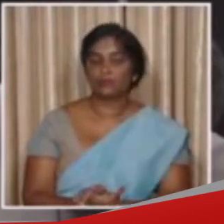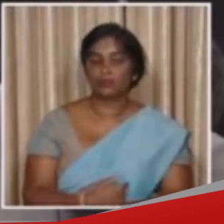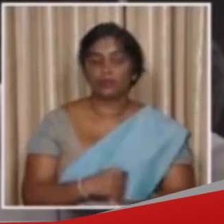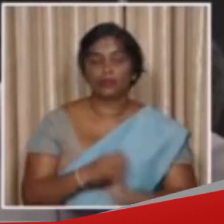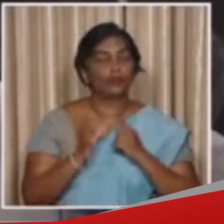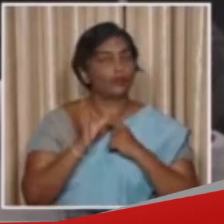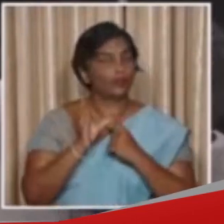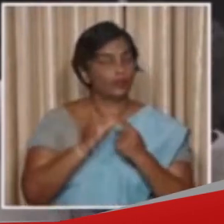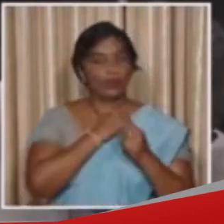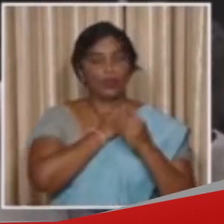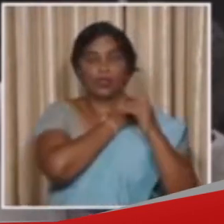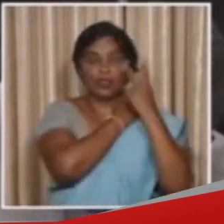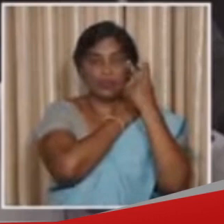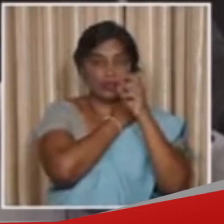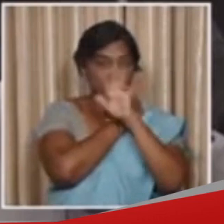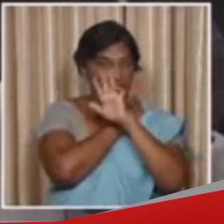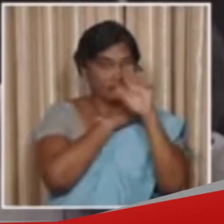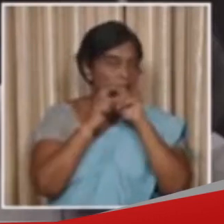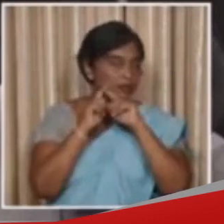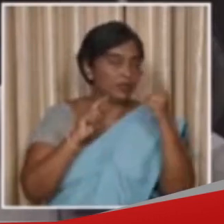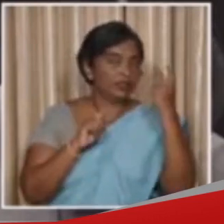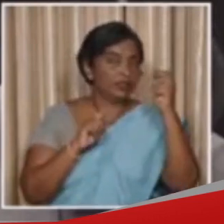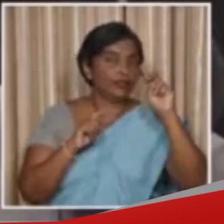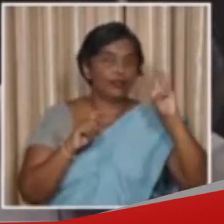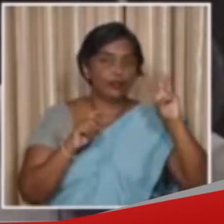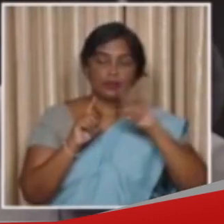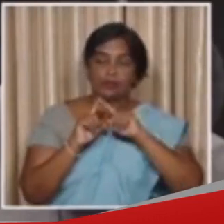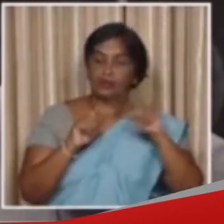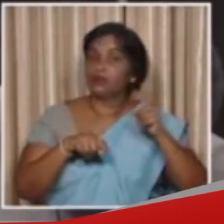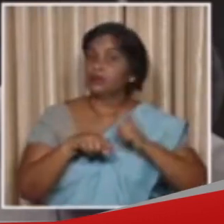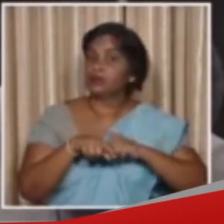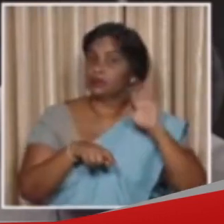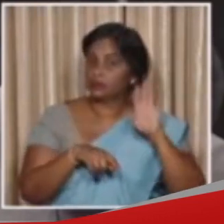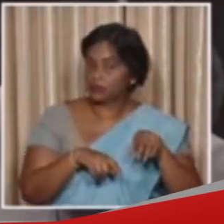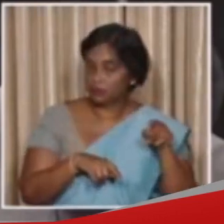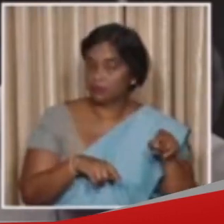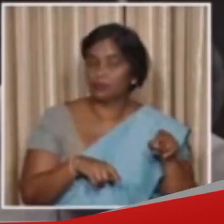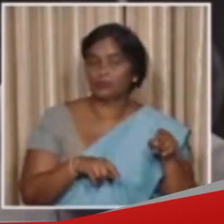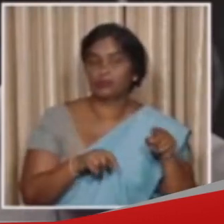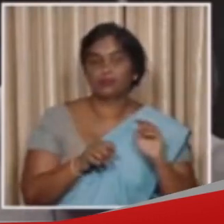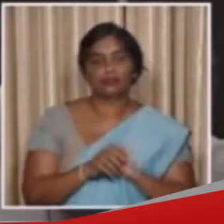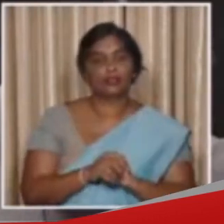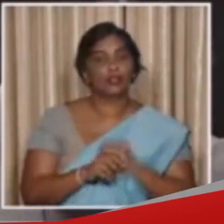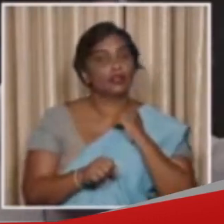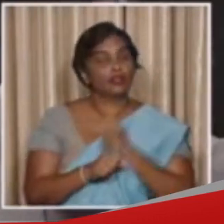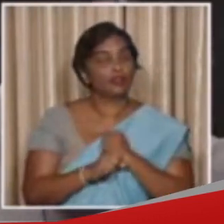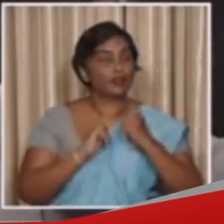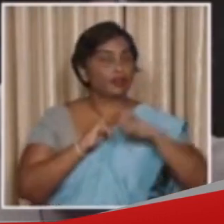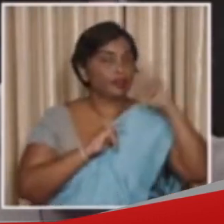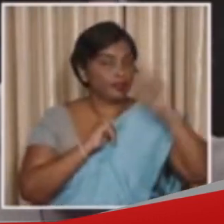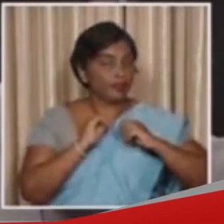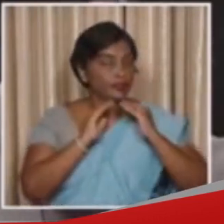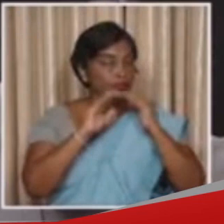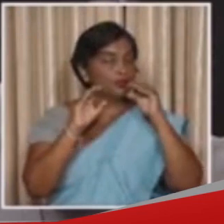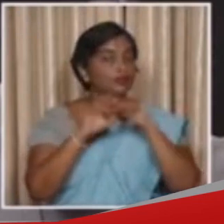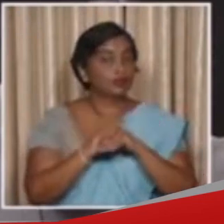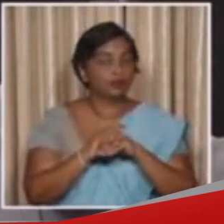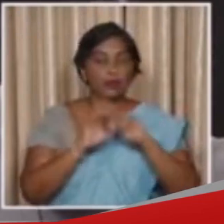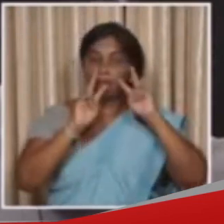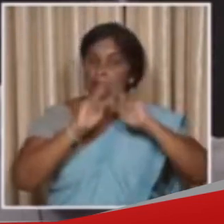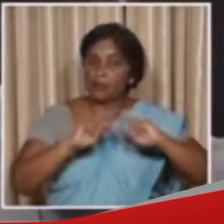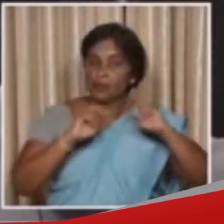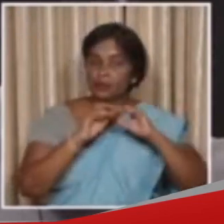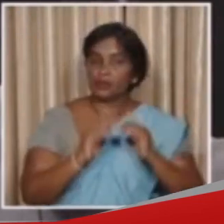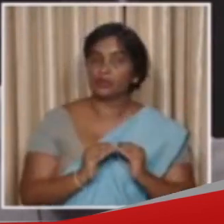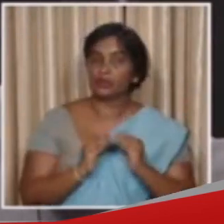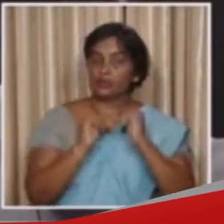පිළිතුර 2019 සිට 2023 දක්වා වූ කාල පරිච්ඡේදයේ සතුල රාජ්‍ය විශ්වවිද්‍යාලවල පරේෂණ හා